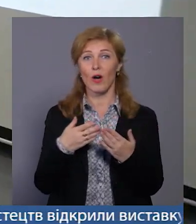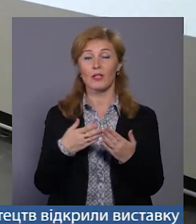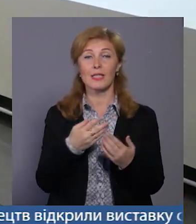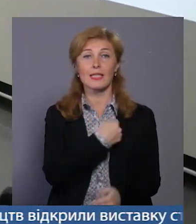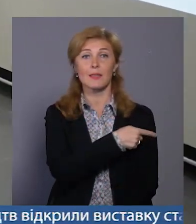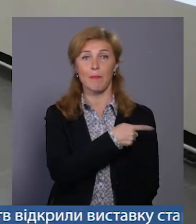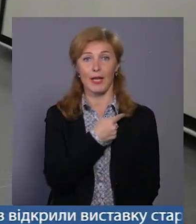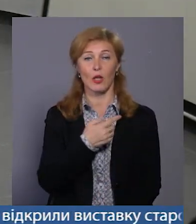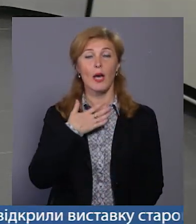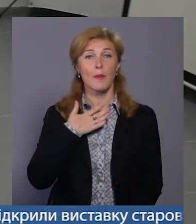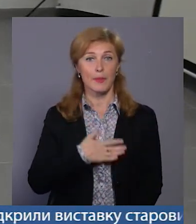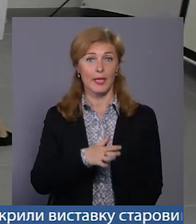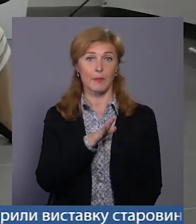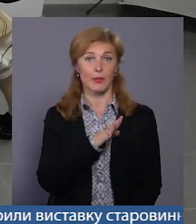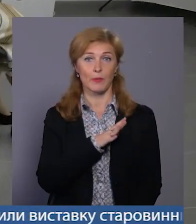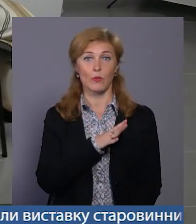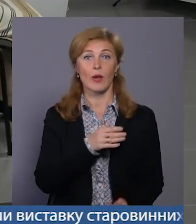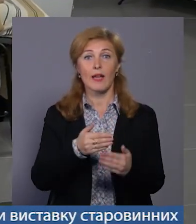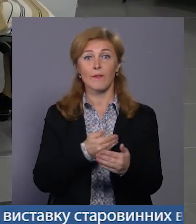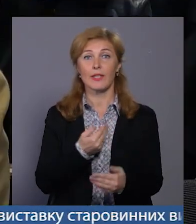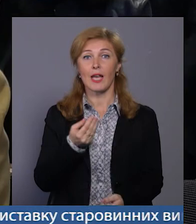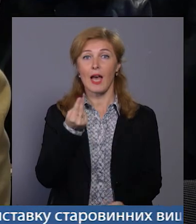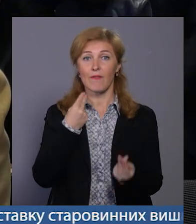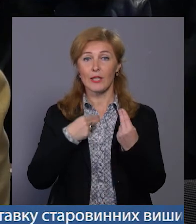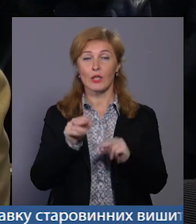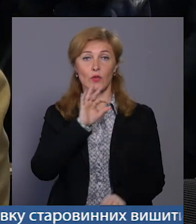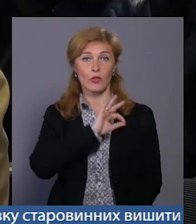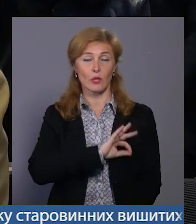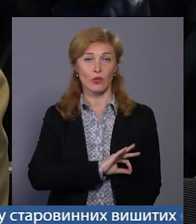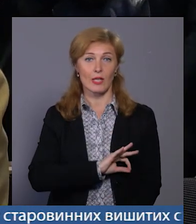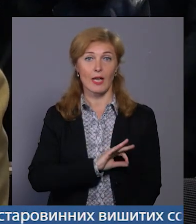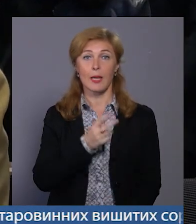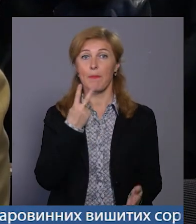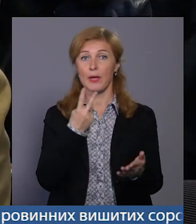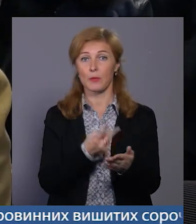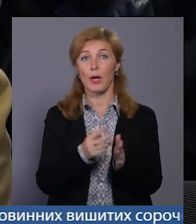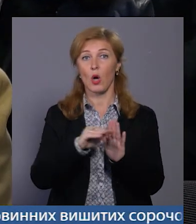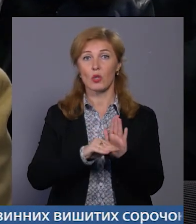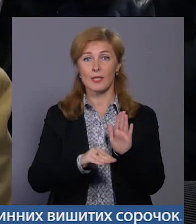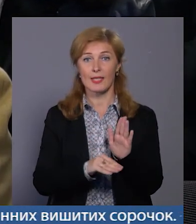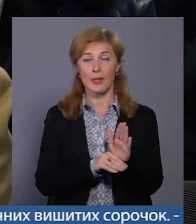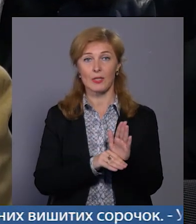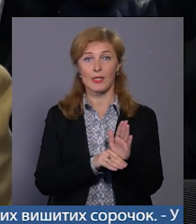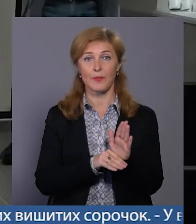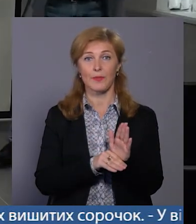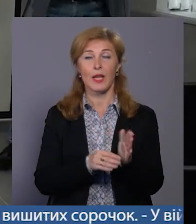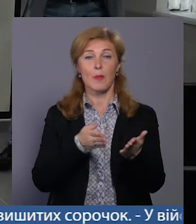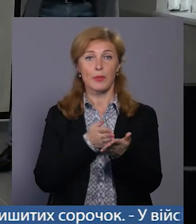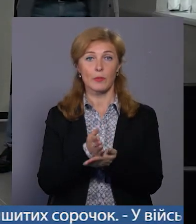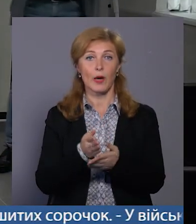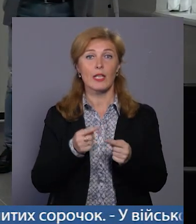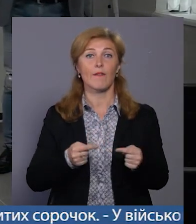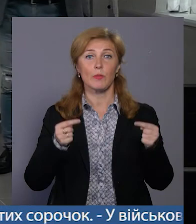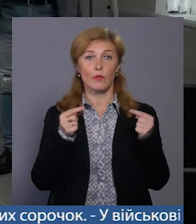медиками. Приємний бонус від ефективного використання енергоносіїв передбачена у концепції система преміювання